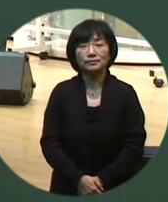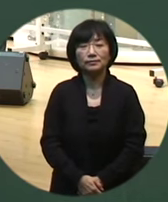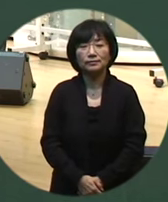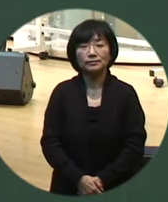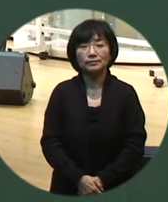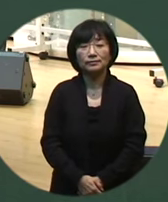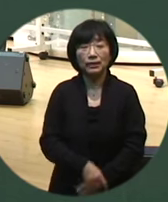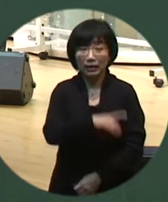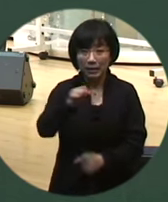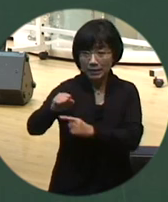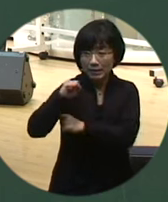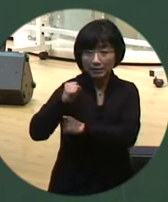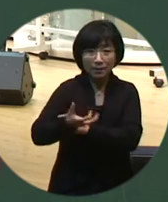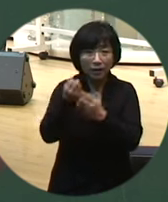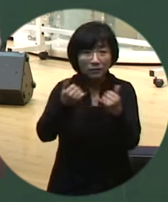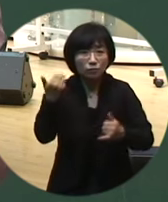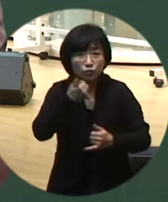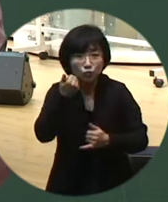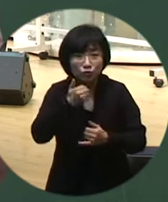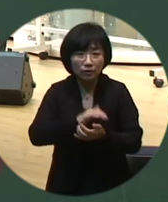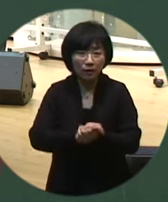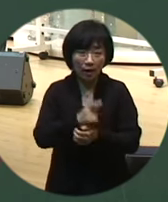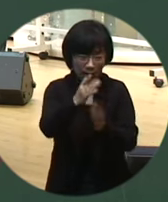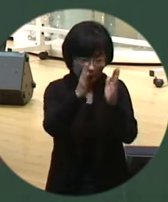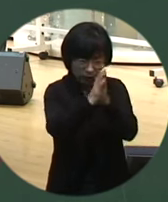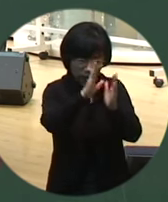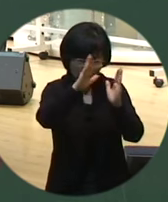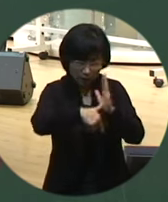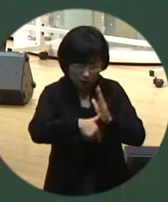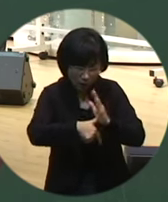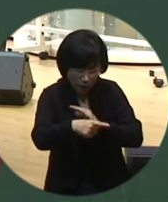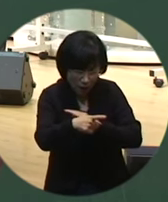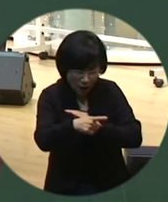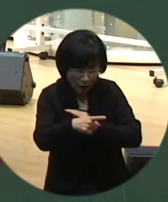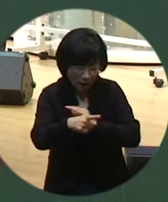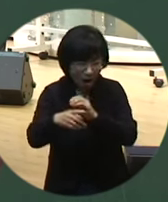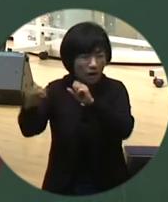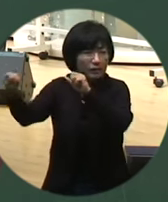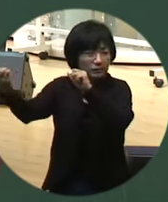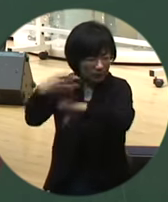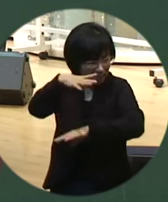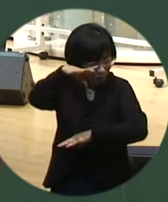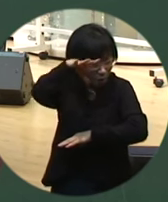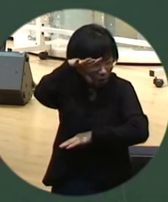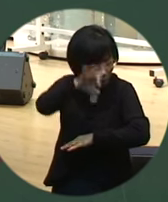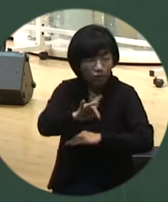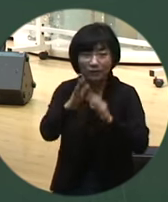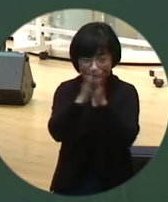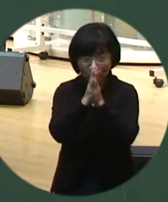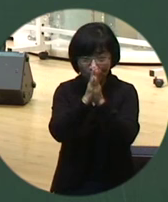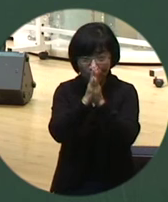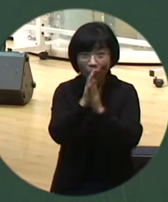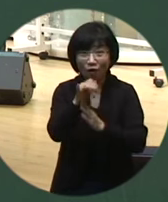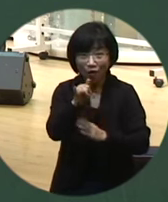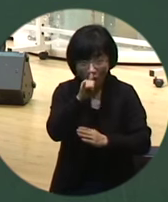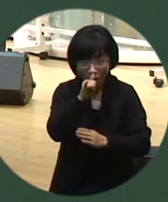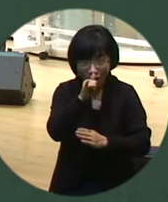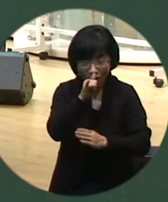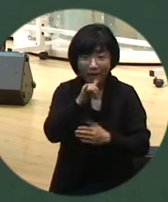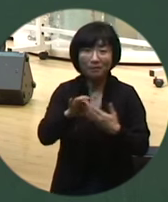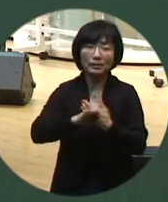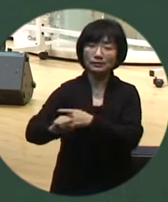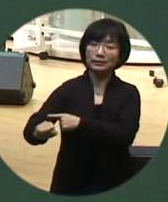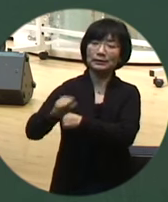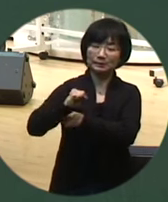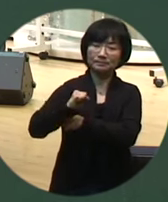없는 기도 제목을 가진 사람이요. A person who has a prayer topic that is bound to be answered. 그 사람이 제일 힘 있는 사람입니다. That person is the strongest, 그 사람은 most capable 같죠.